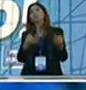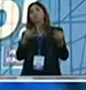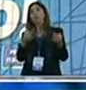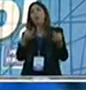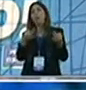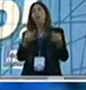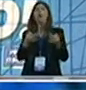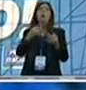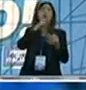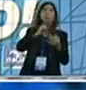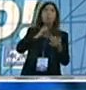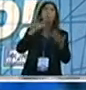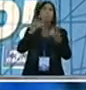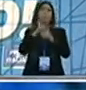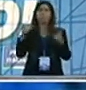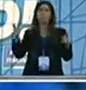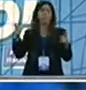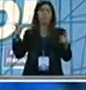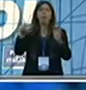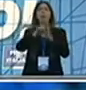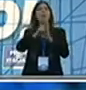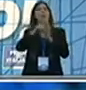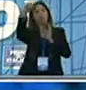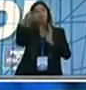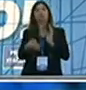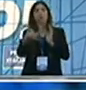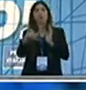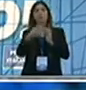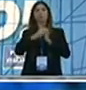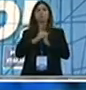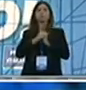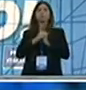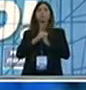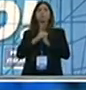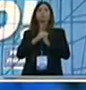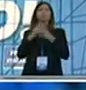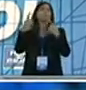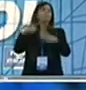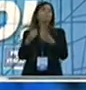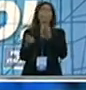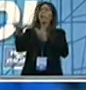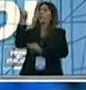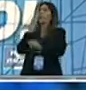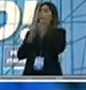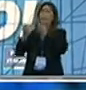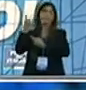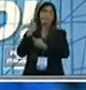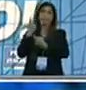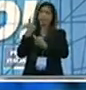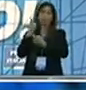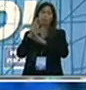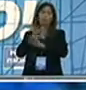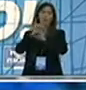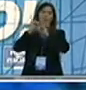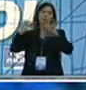va vista specularmente a due cose. Da un lato la Leopolda, quindi due leader che si parlano a distanza, immaginando che saranno